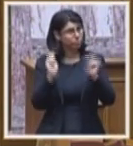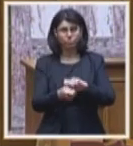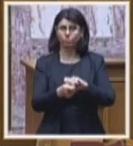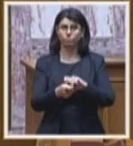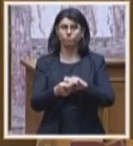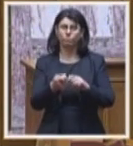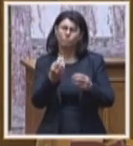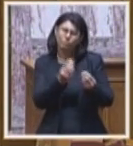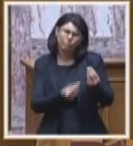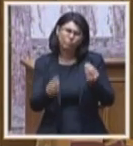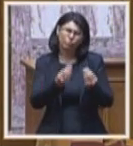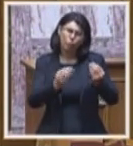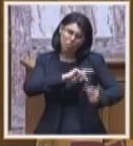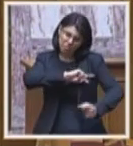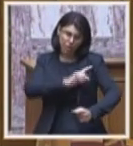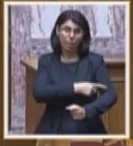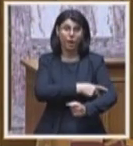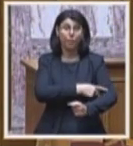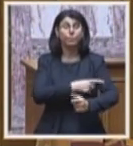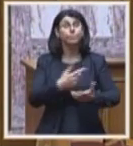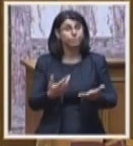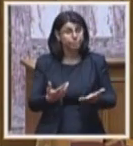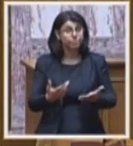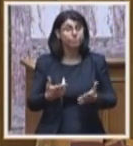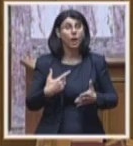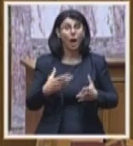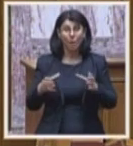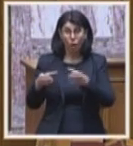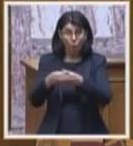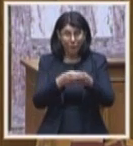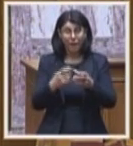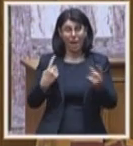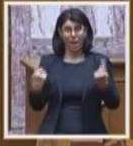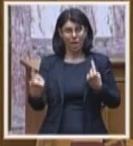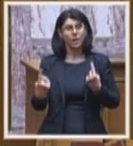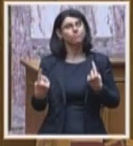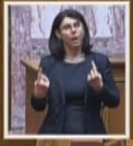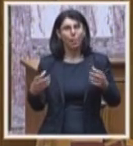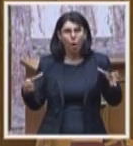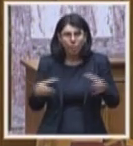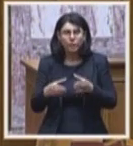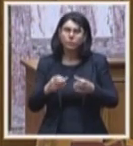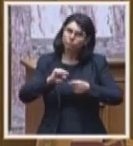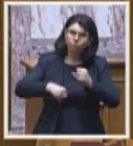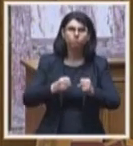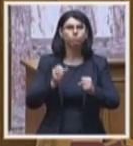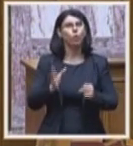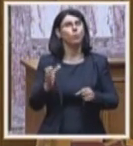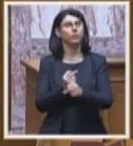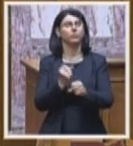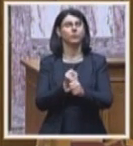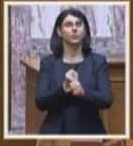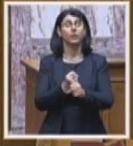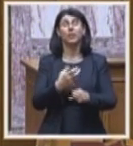ακόμα πιο δυναμικά όταν δουλέψουν πολλά κόμματα μαζί. Και αυτή την ευκαιρία, όπως